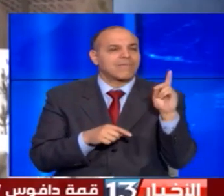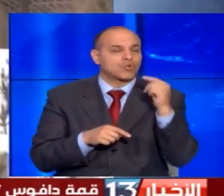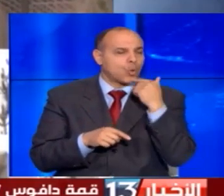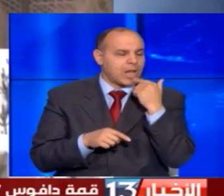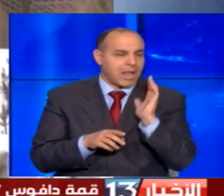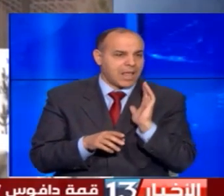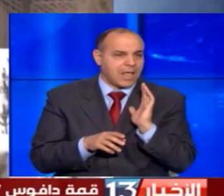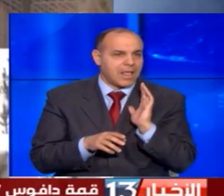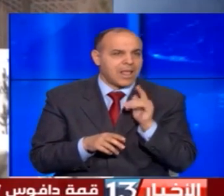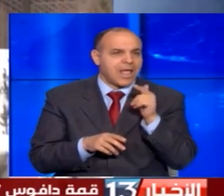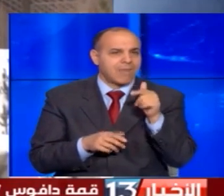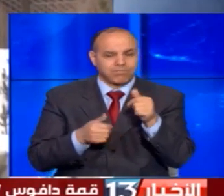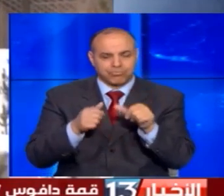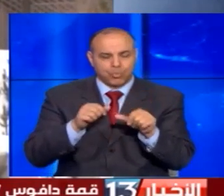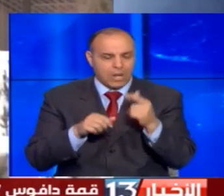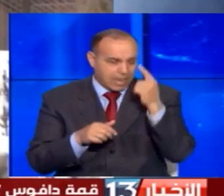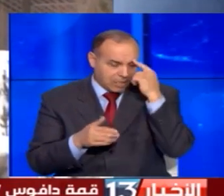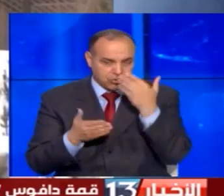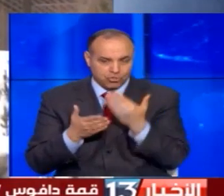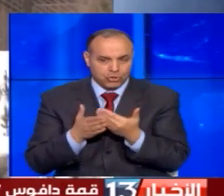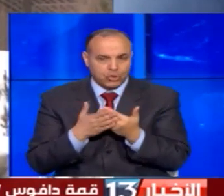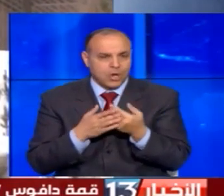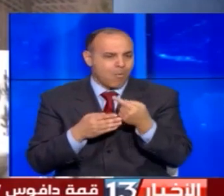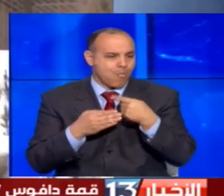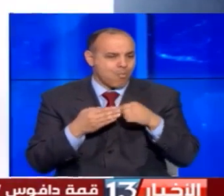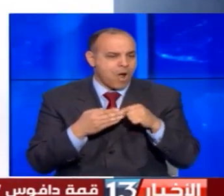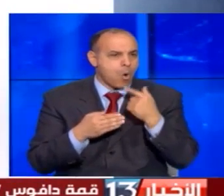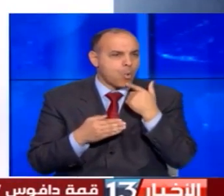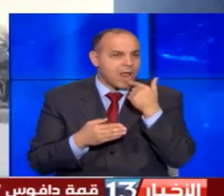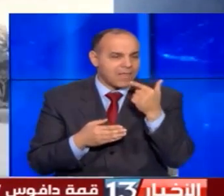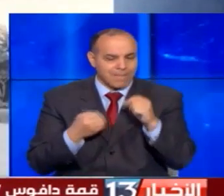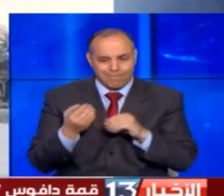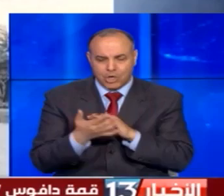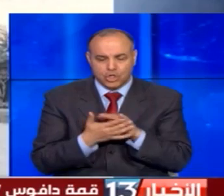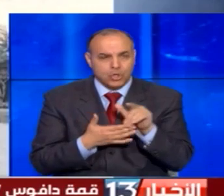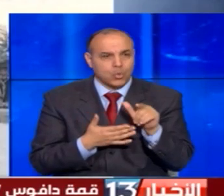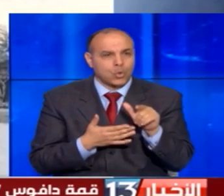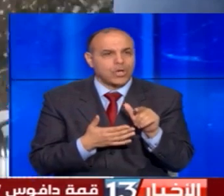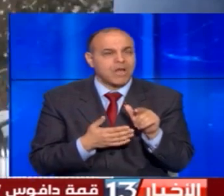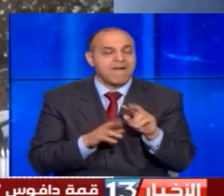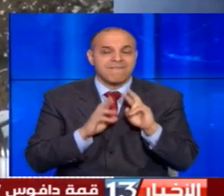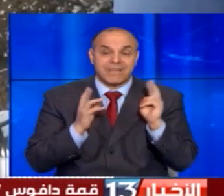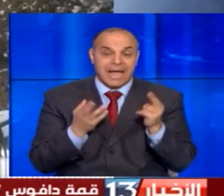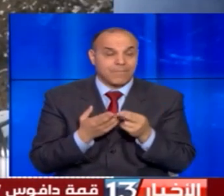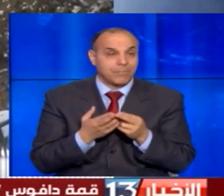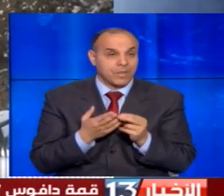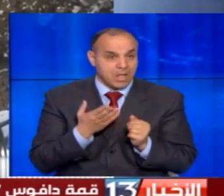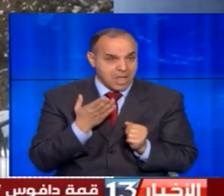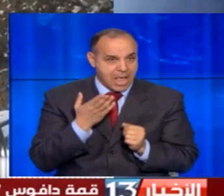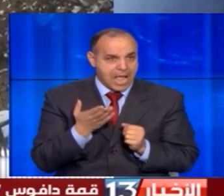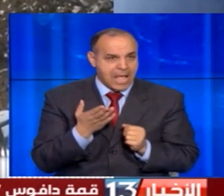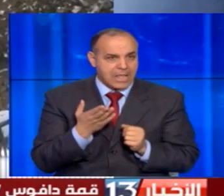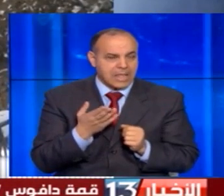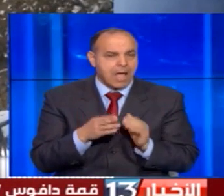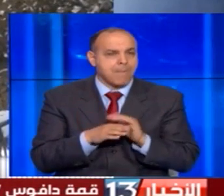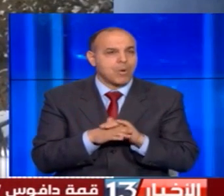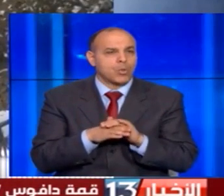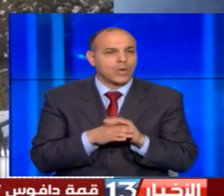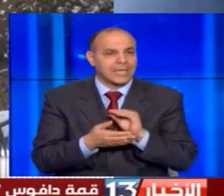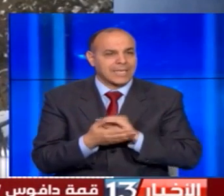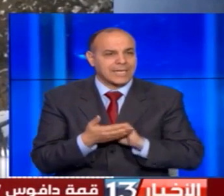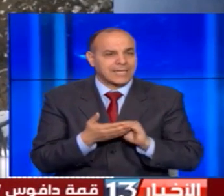رأى فيه محللون مؤشرا يعكس حجم الأزمة التي تعيشها الساحة العالمية فيما يتعلق